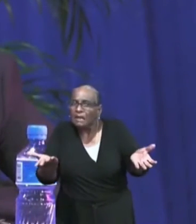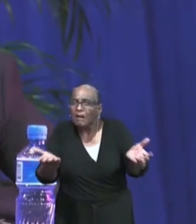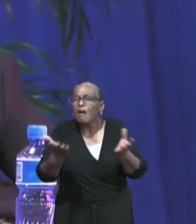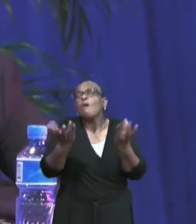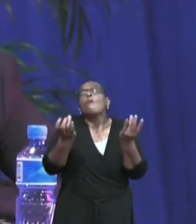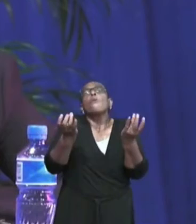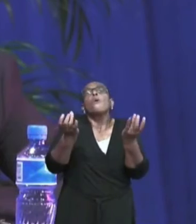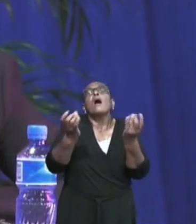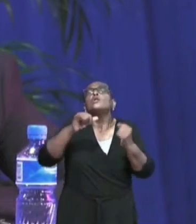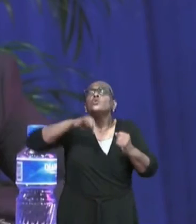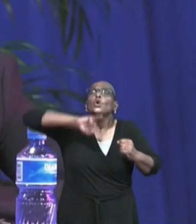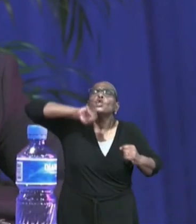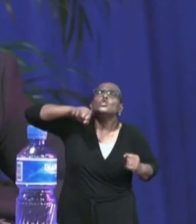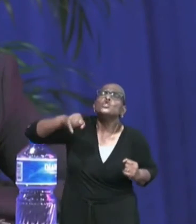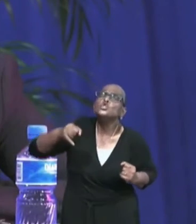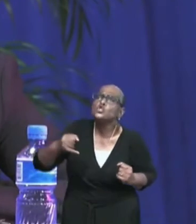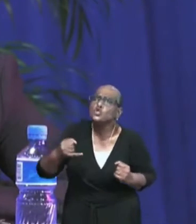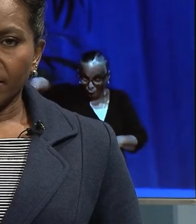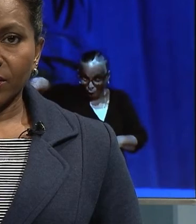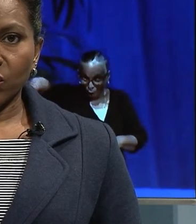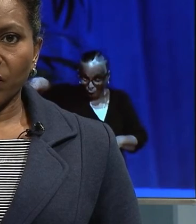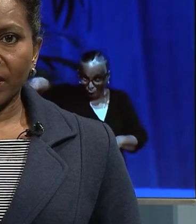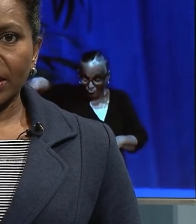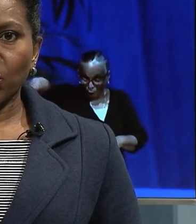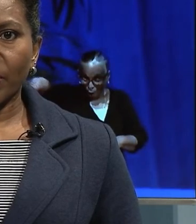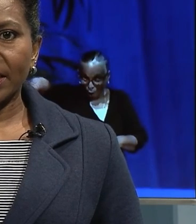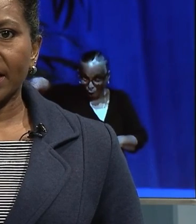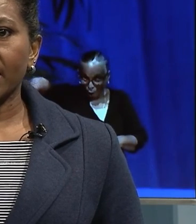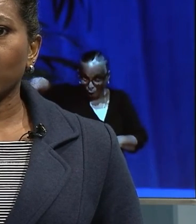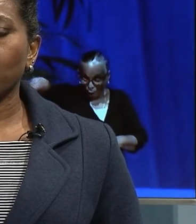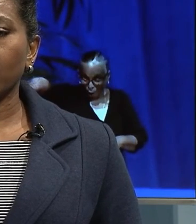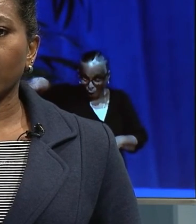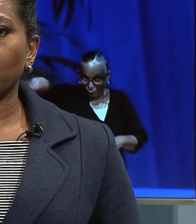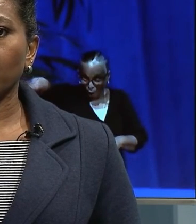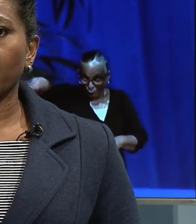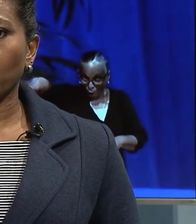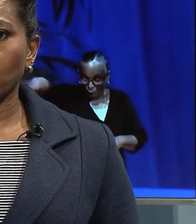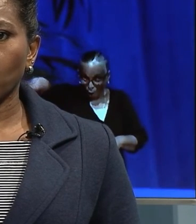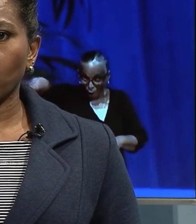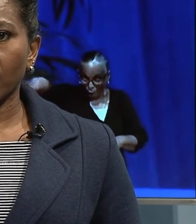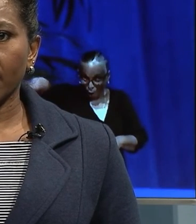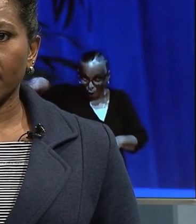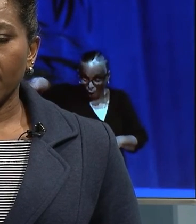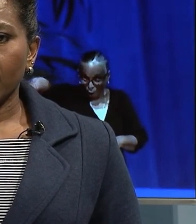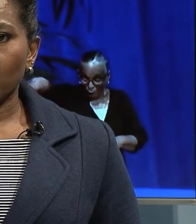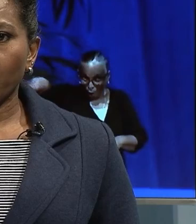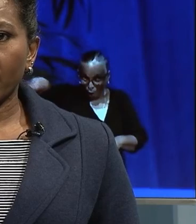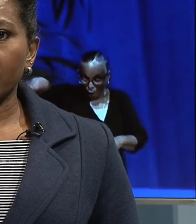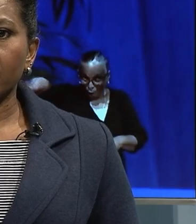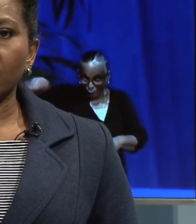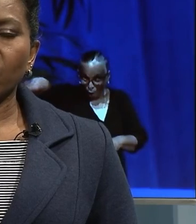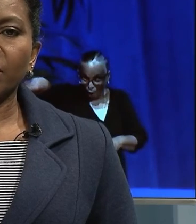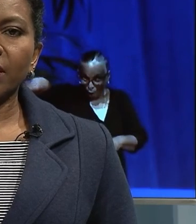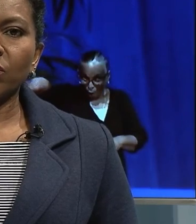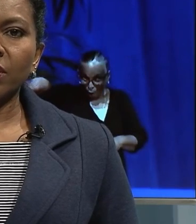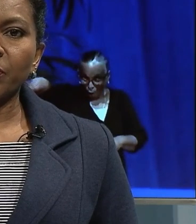een nieuwe normaal zijn? Tot zover Cleopatra Jesseren, directeur Volksgezondheid.